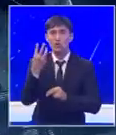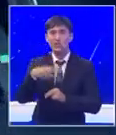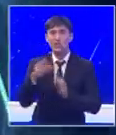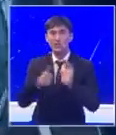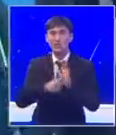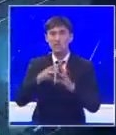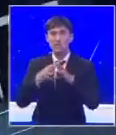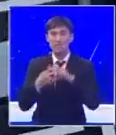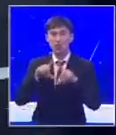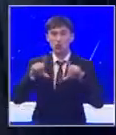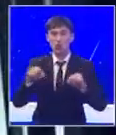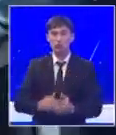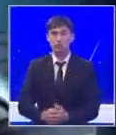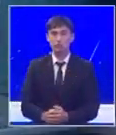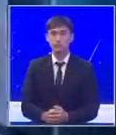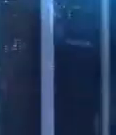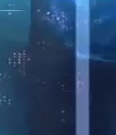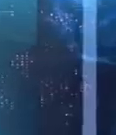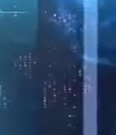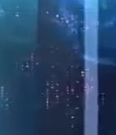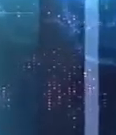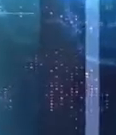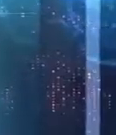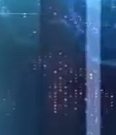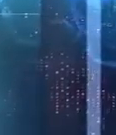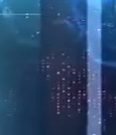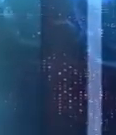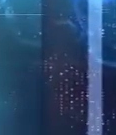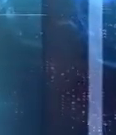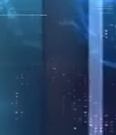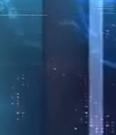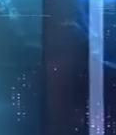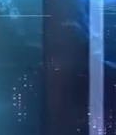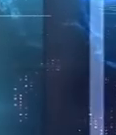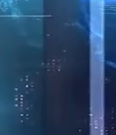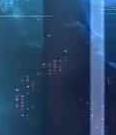Светлана Кондратенко, Жасулан Шингенджи, телеканал Жетісу.